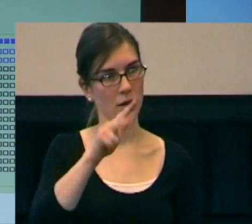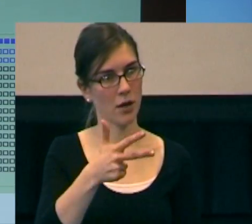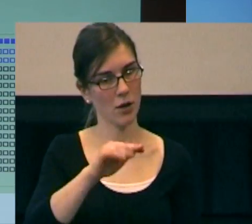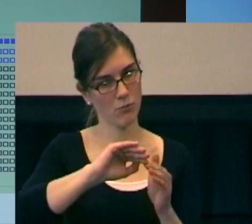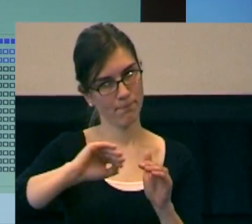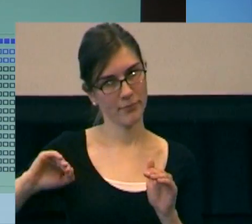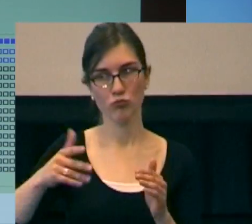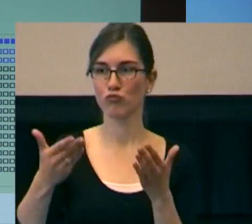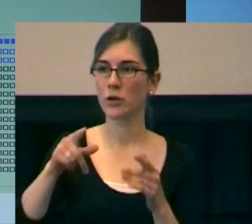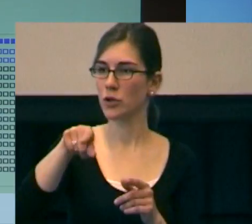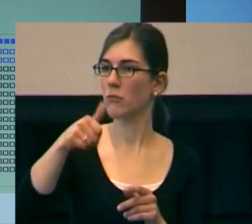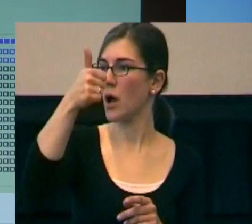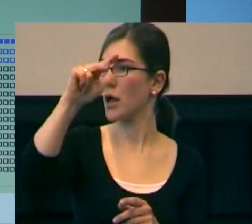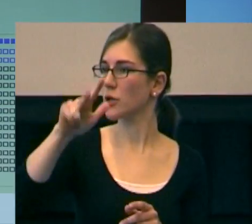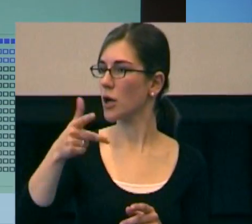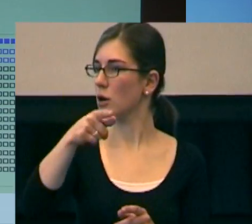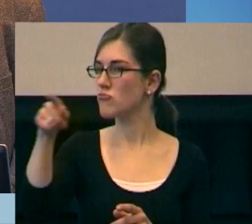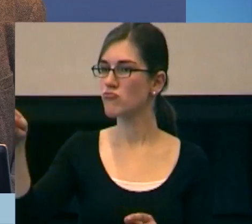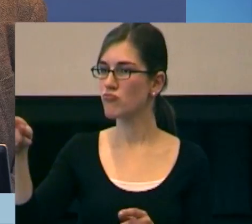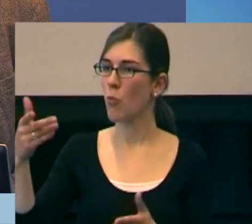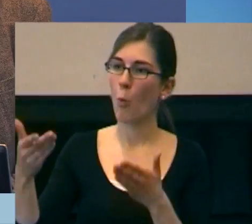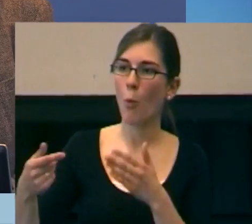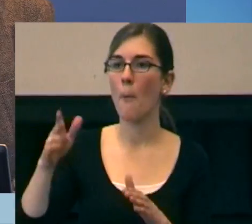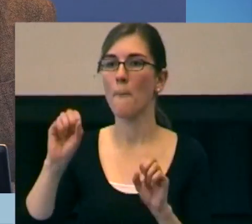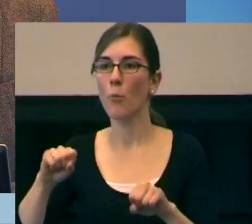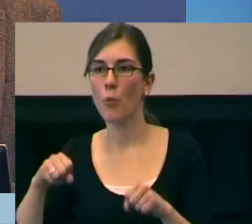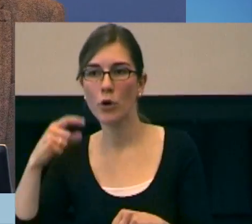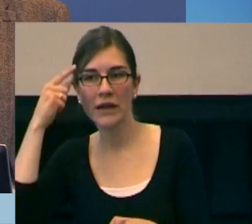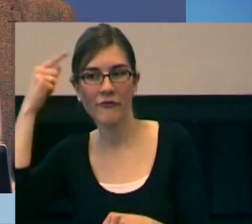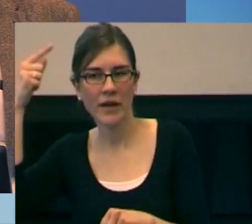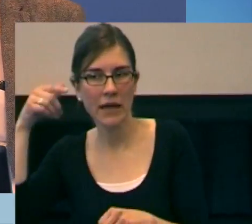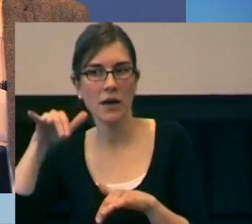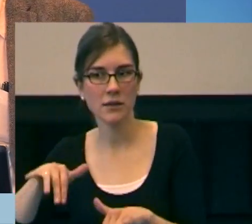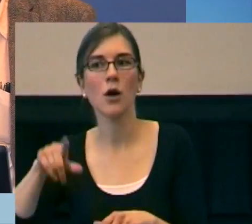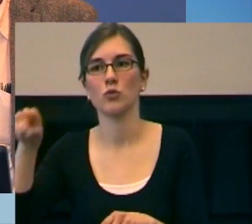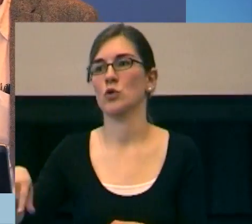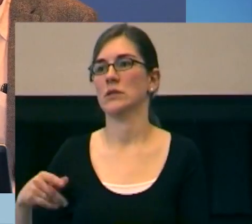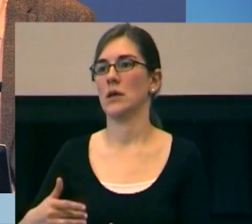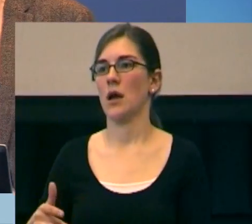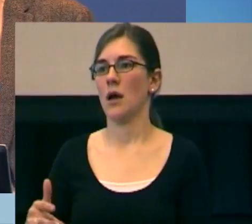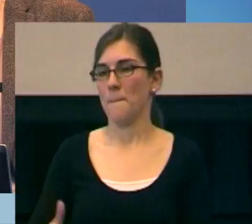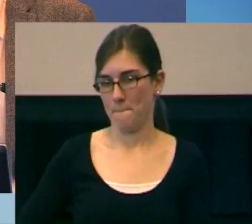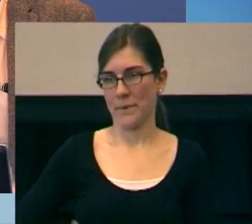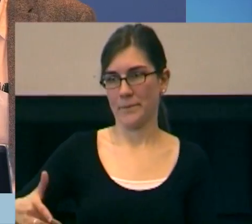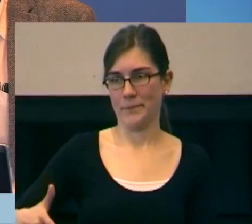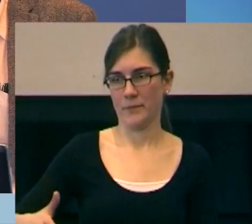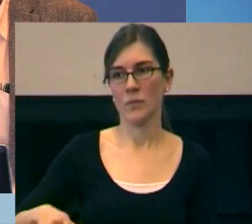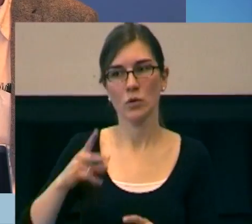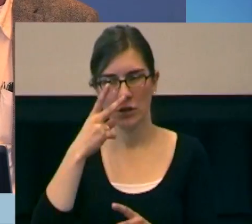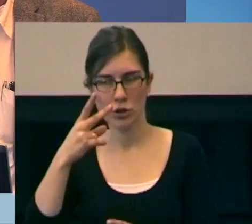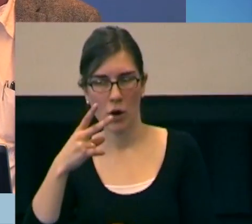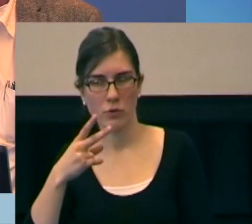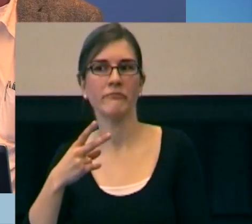hier im Saal hätte Prostatabiopsien zu machen, um herauszufinden, ob der Verdacht sich bestätigt.